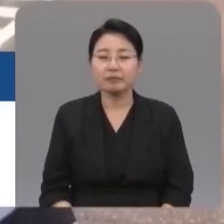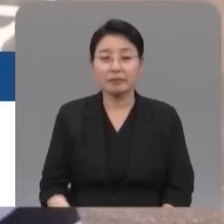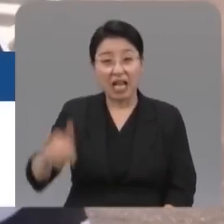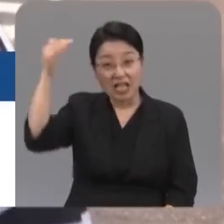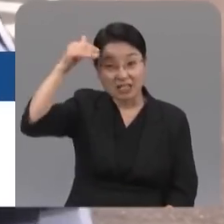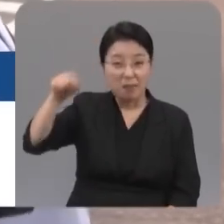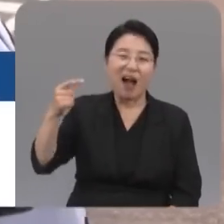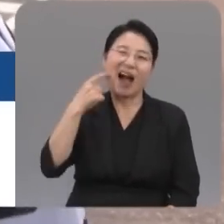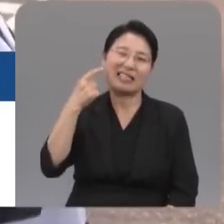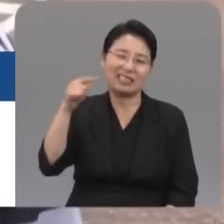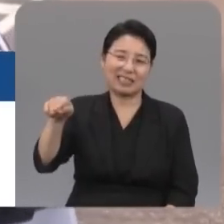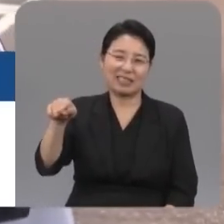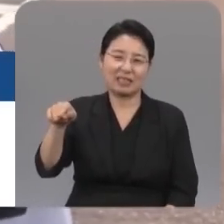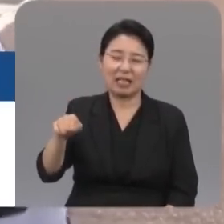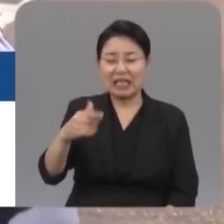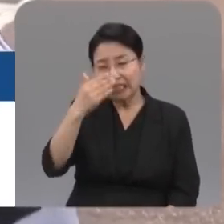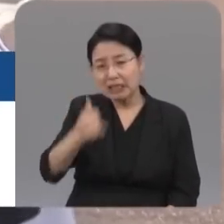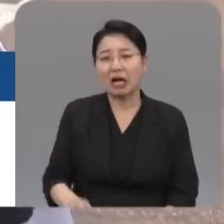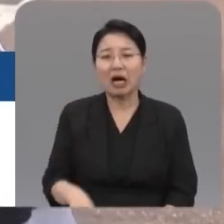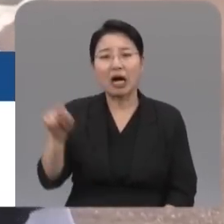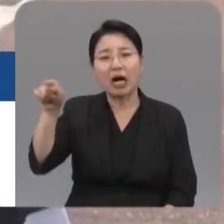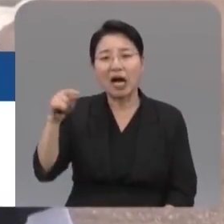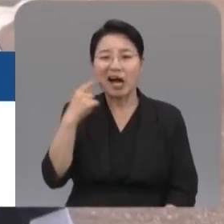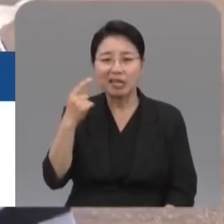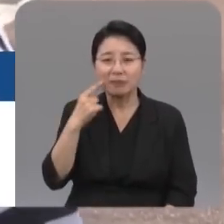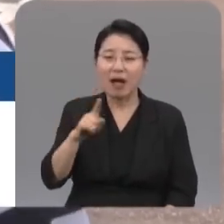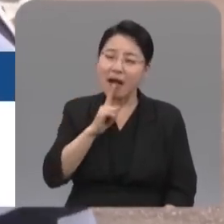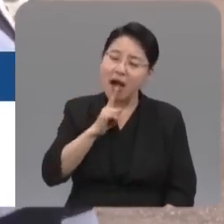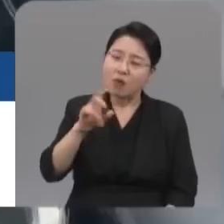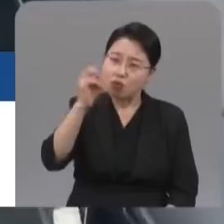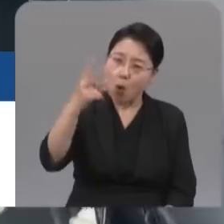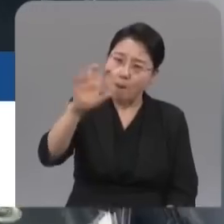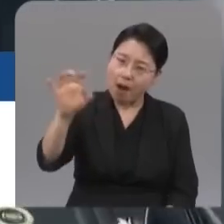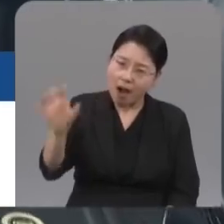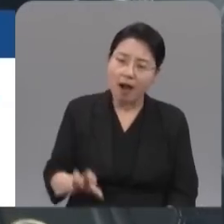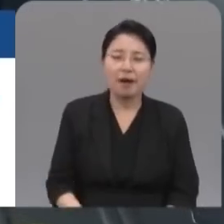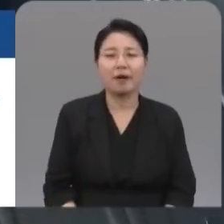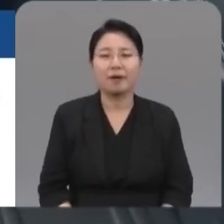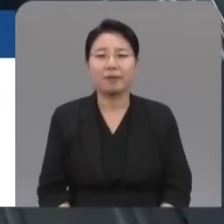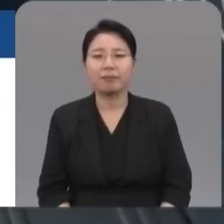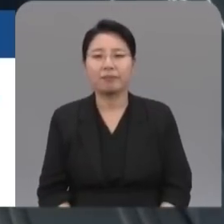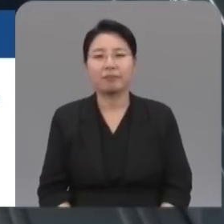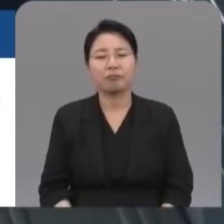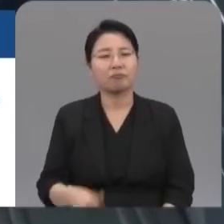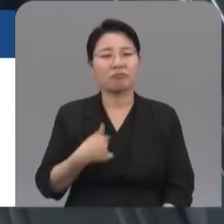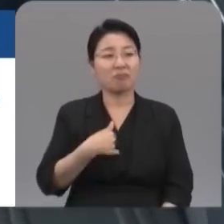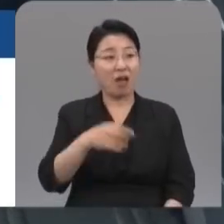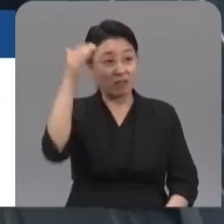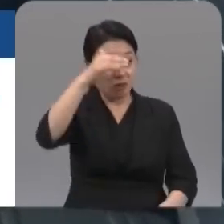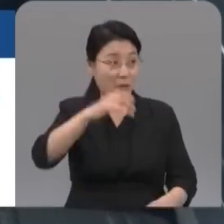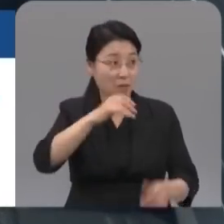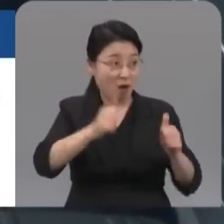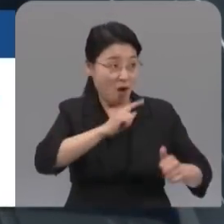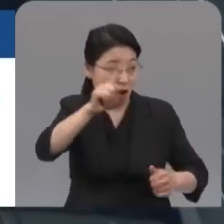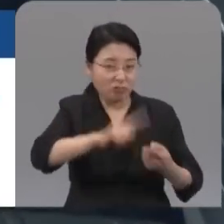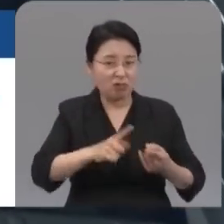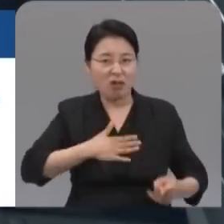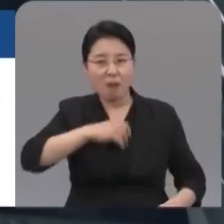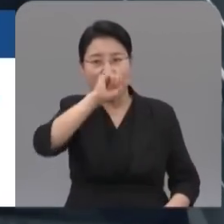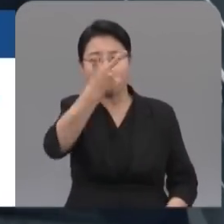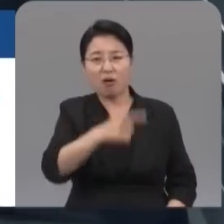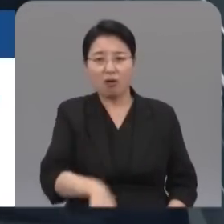His lies, enough is enough. Let's call a spade a spade. We're not happy, but you know, we know it's all